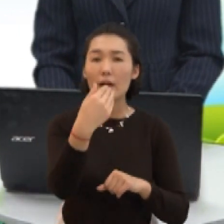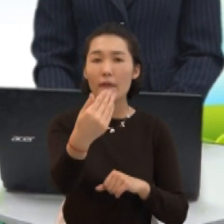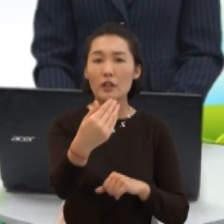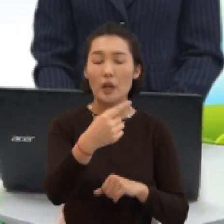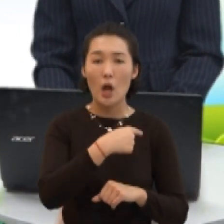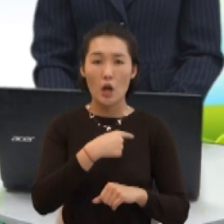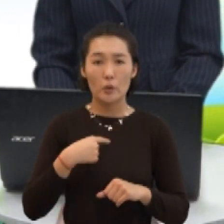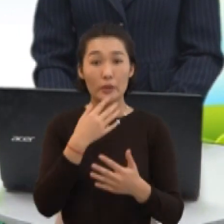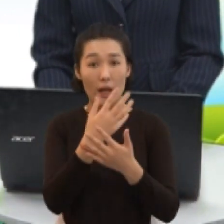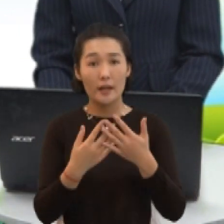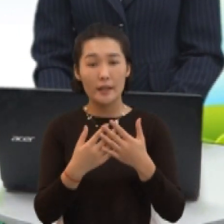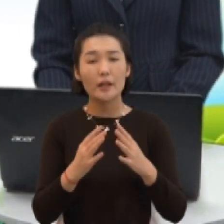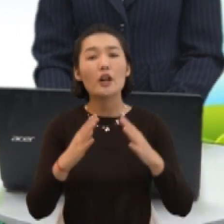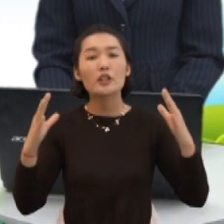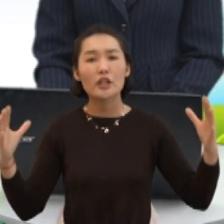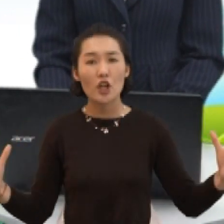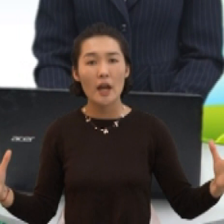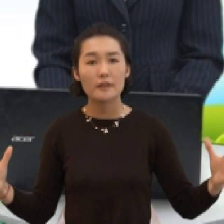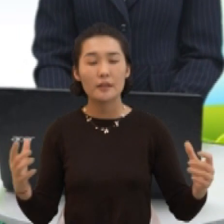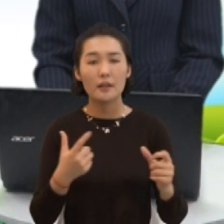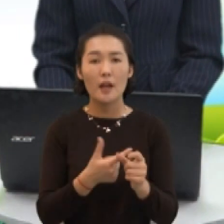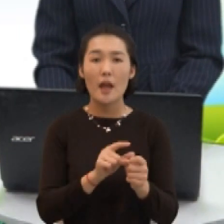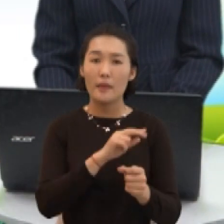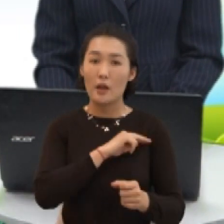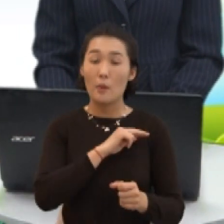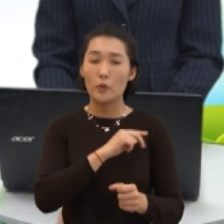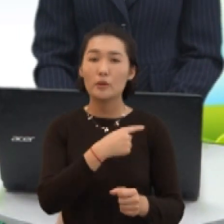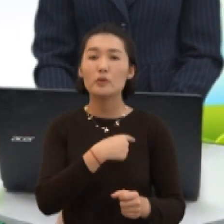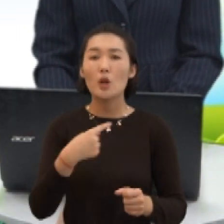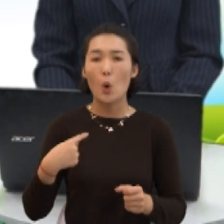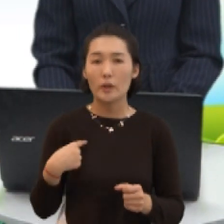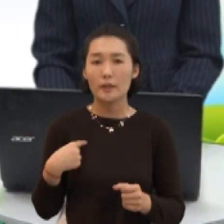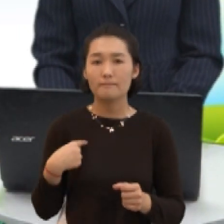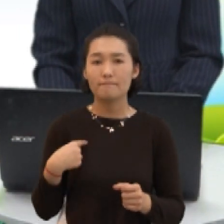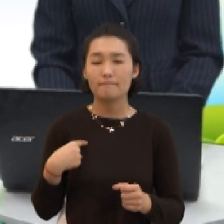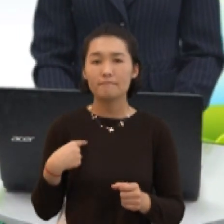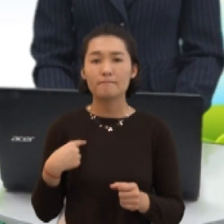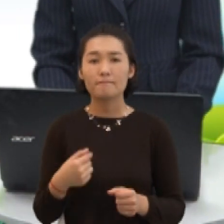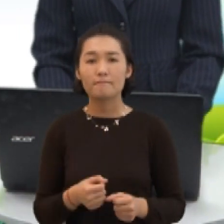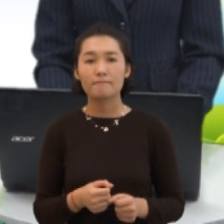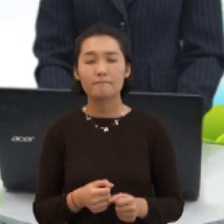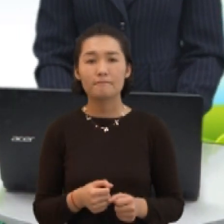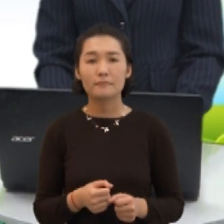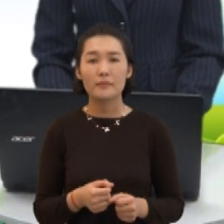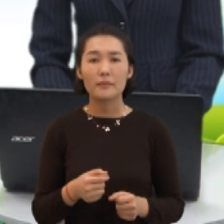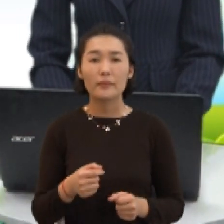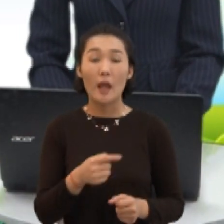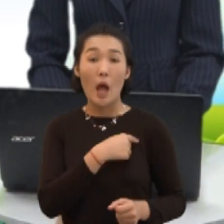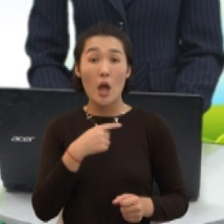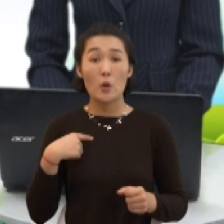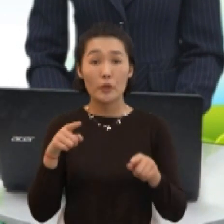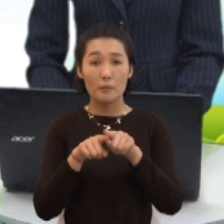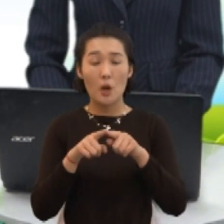клетка расширяется. Это работают легкие органы дыхания. Они похожи на две